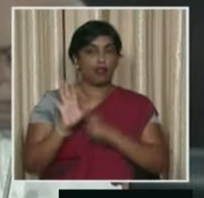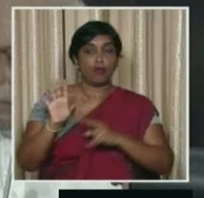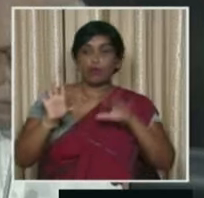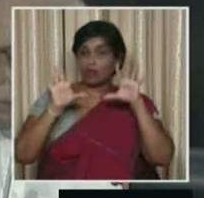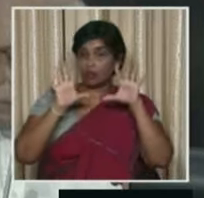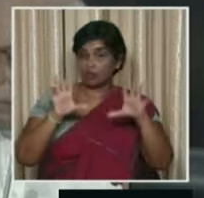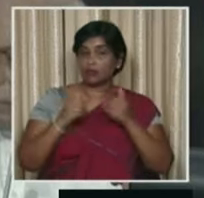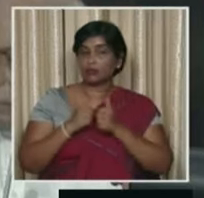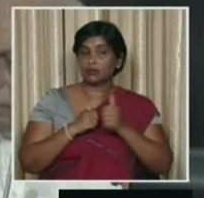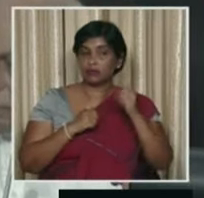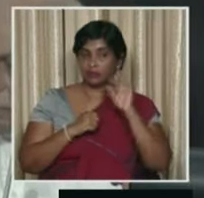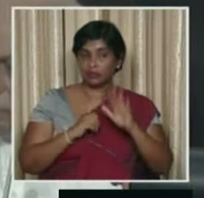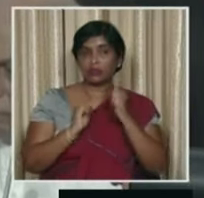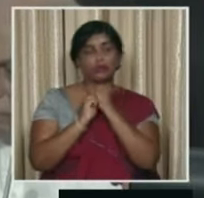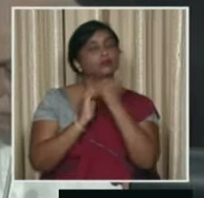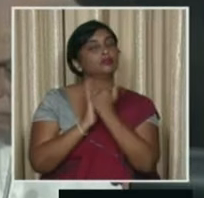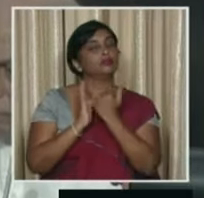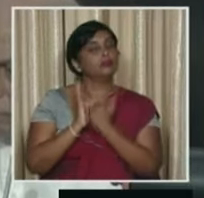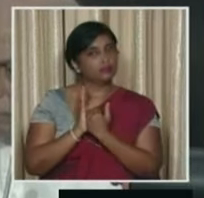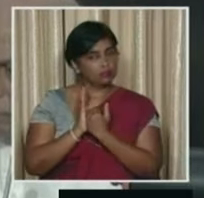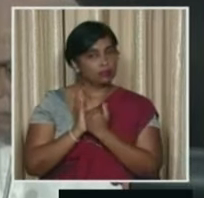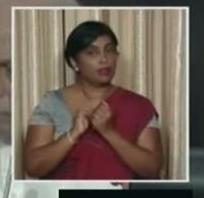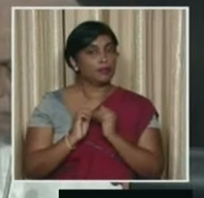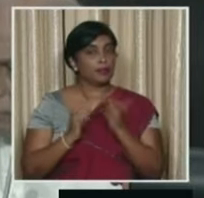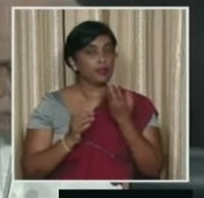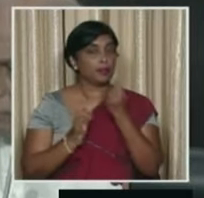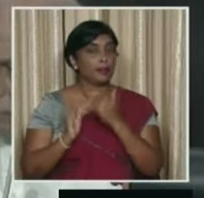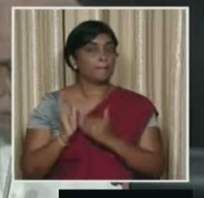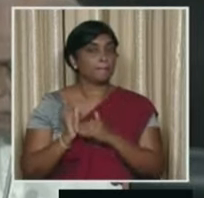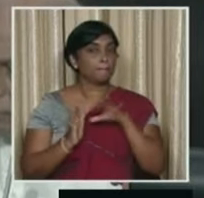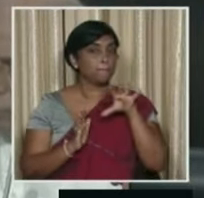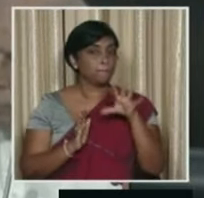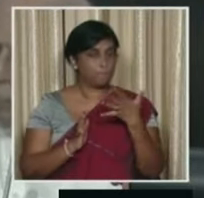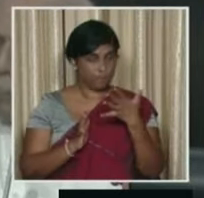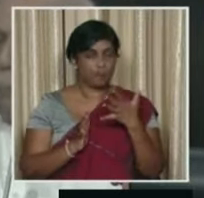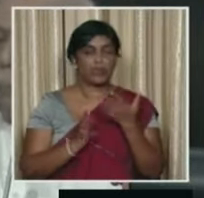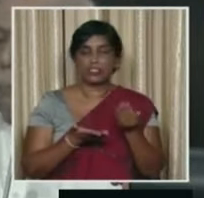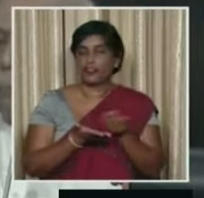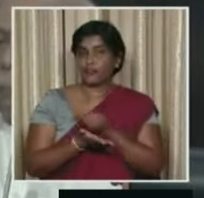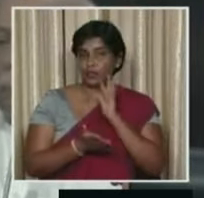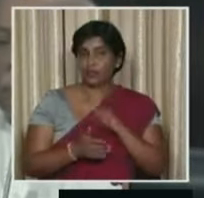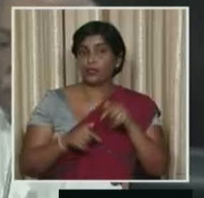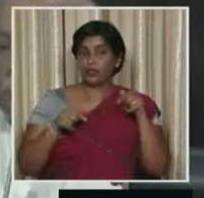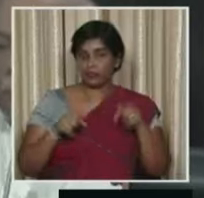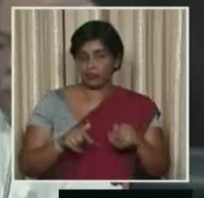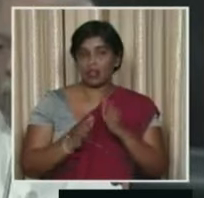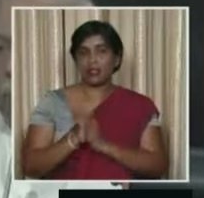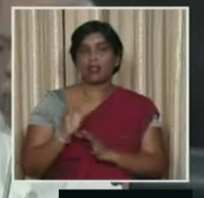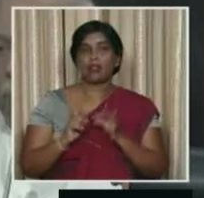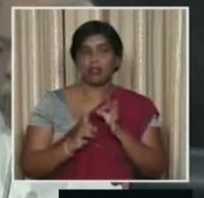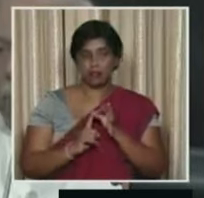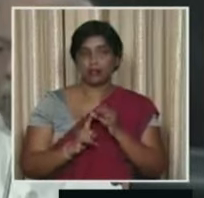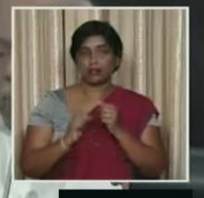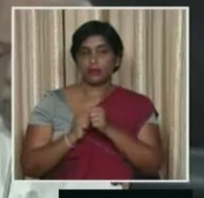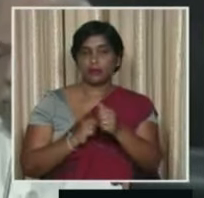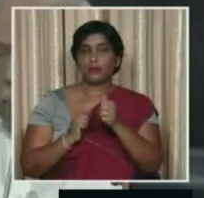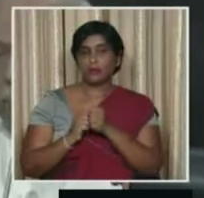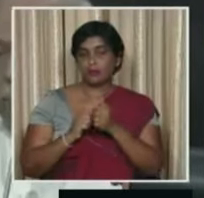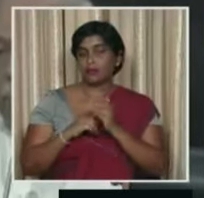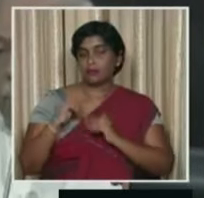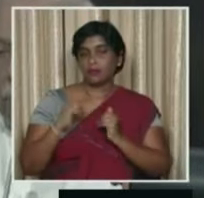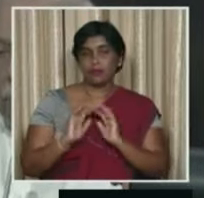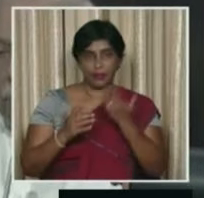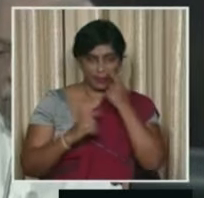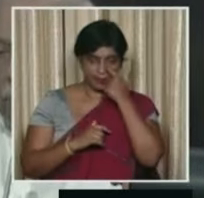පුරා ක්‍රියාත්මක වෙන මේ වැඩසටහන් ඇරඹීම රුපියල් මිලියන 500ක් වෙන් කර තියෙන දැන්ටම ඇමතිතුමා ඒ වැඩ කටයුතු ගැන ක්‍රියා